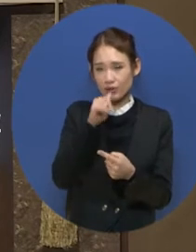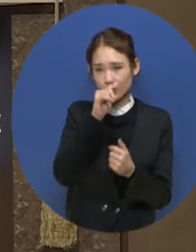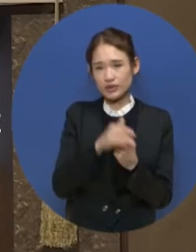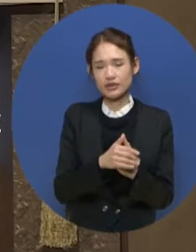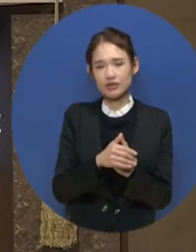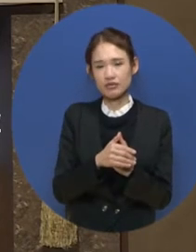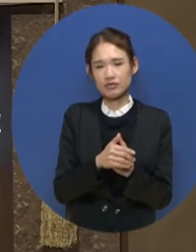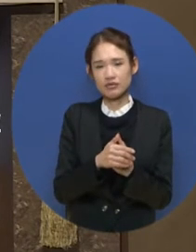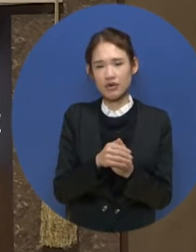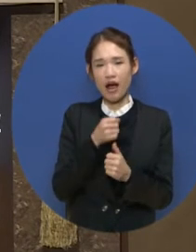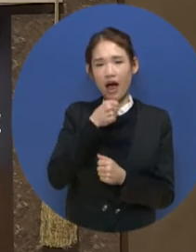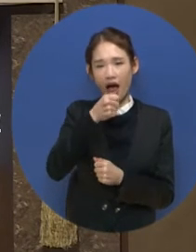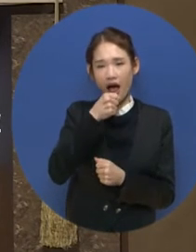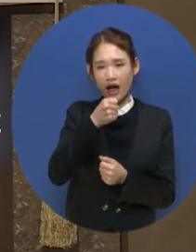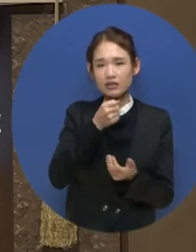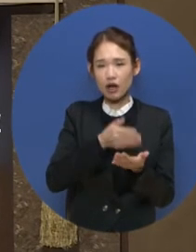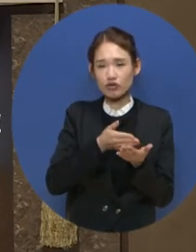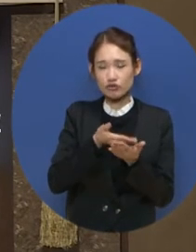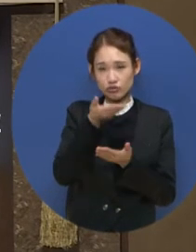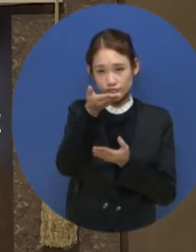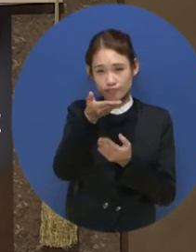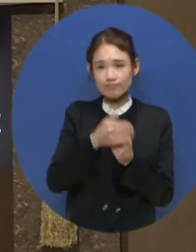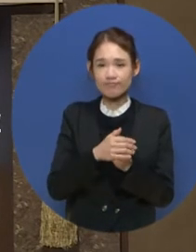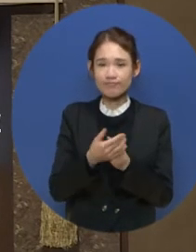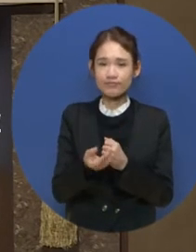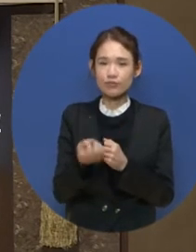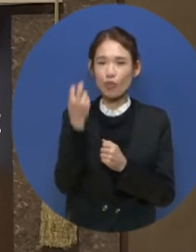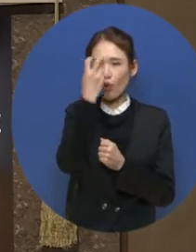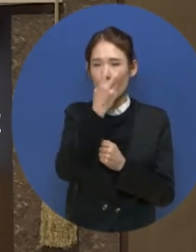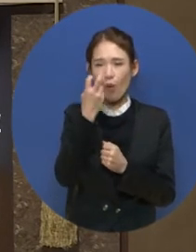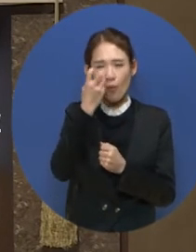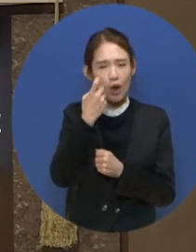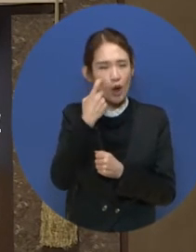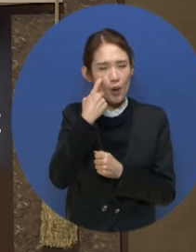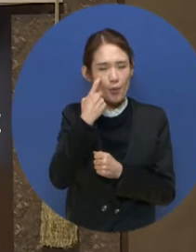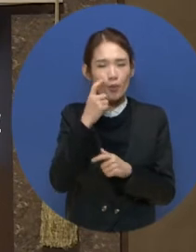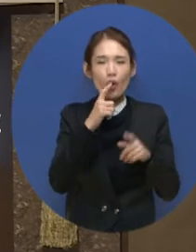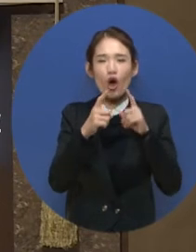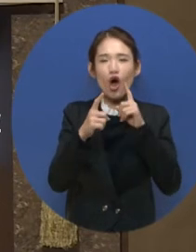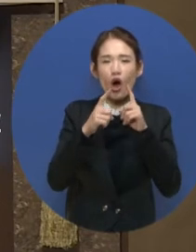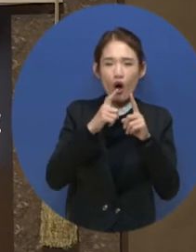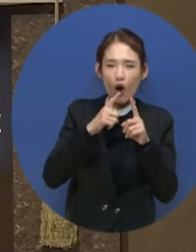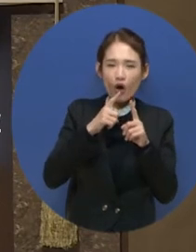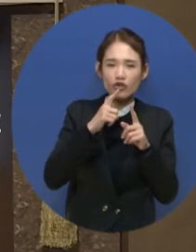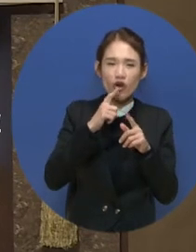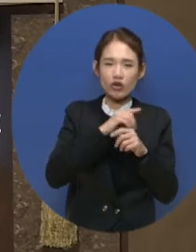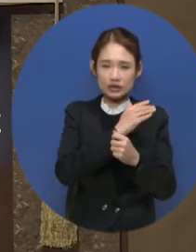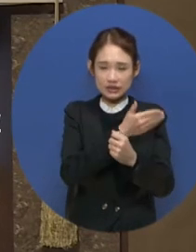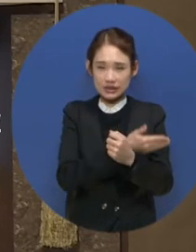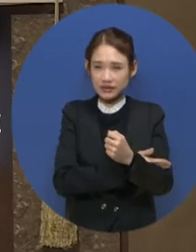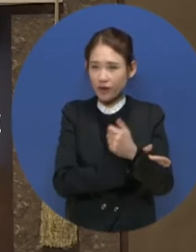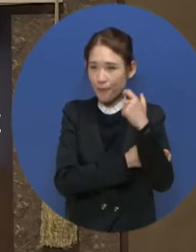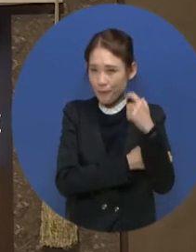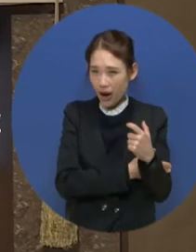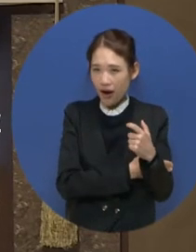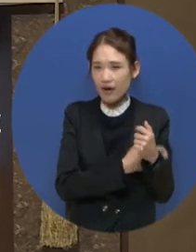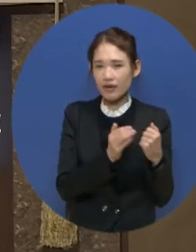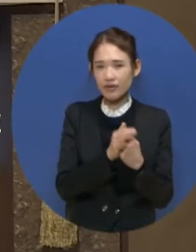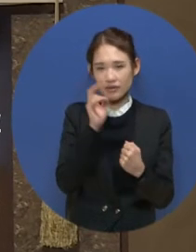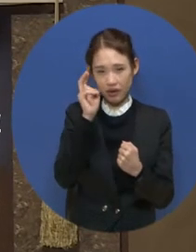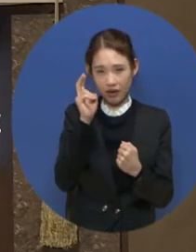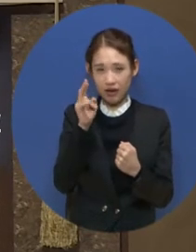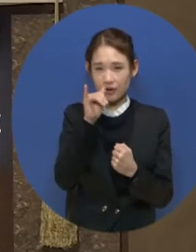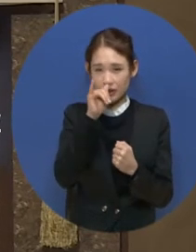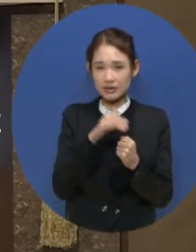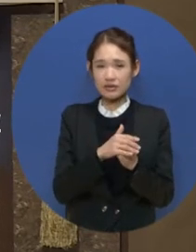아나운서 님께서도 아마 검사를 해 보면 이렇게 어휘나 이런 특징이 강점이 있으시니까 마 그렇게 하신 것처럼